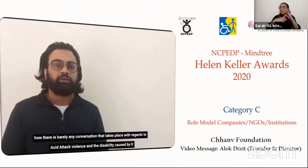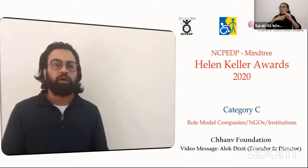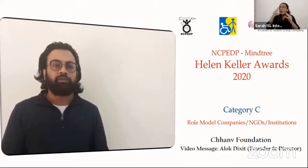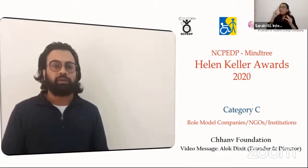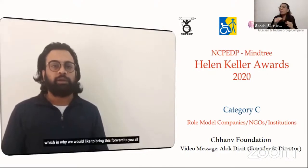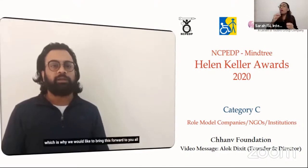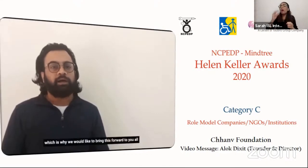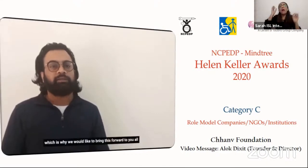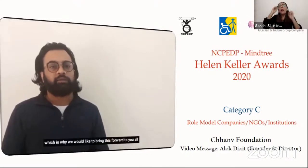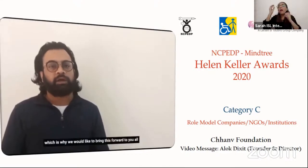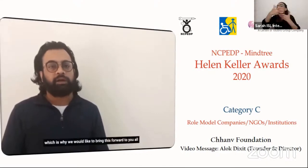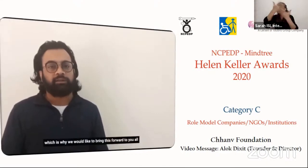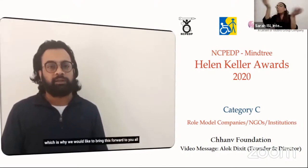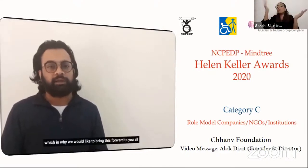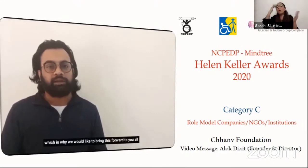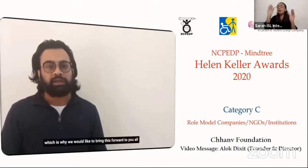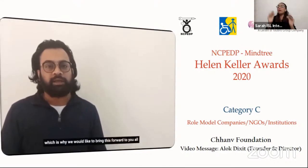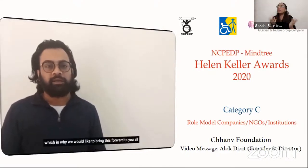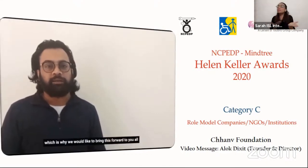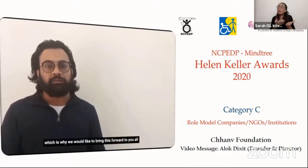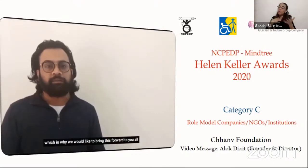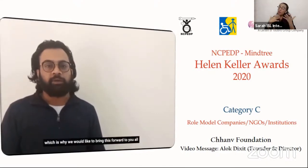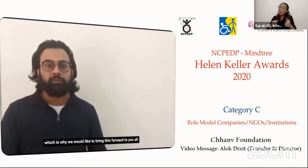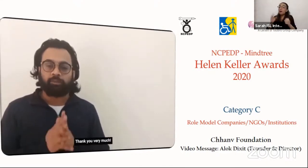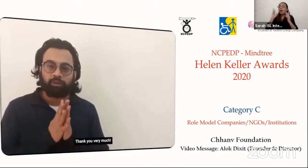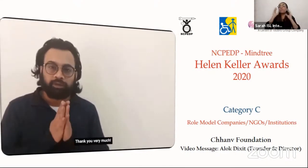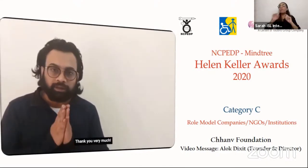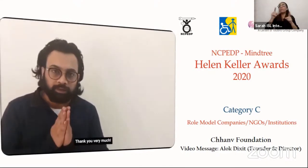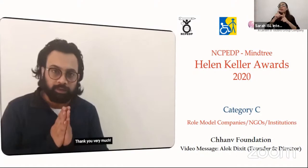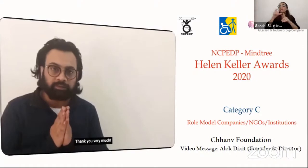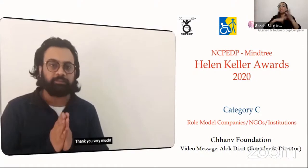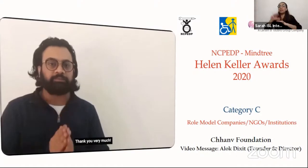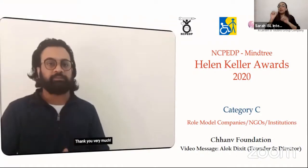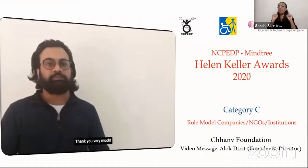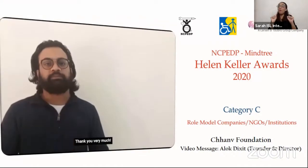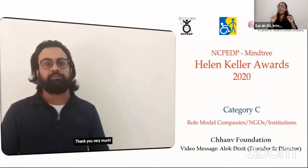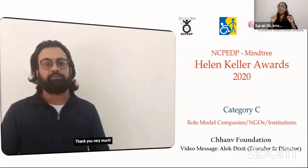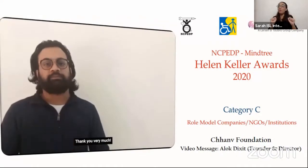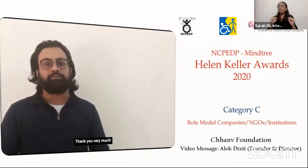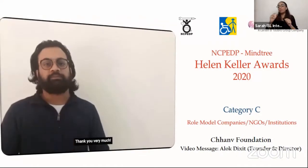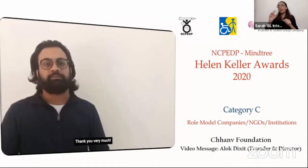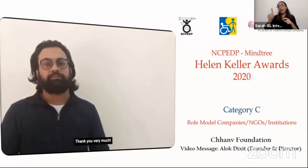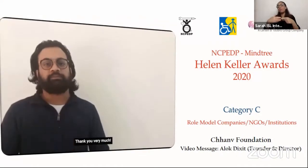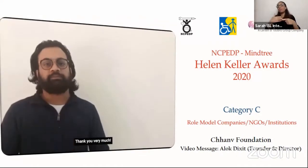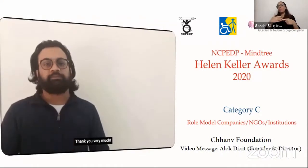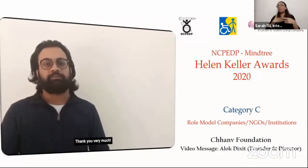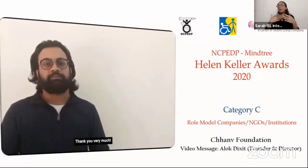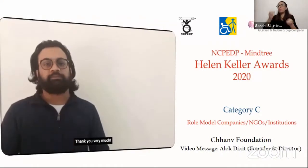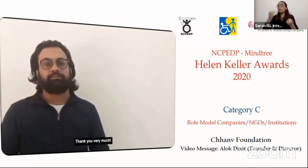हैं, तो आप सभी का ध्यान इस ओर आकर्षित करना चाहेंगे। बहुत बहुत धन्यवाद।